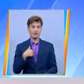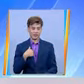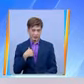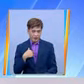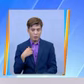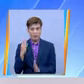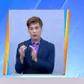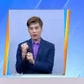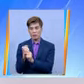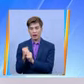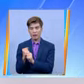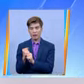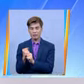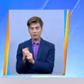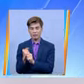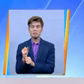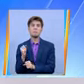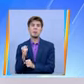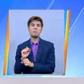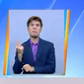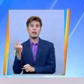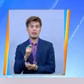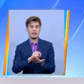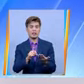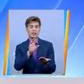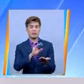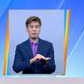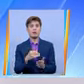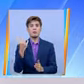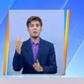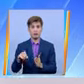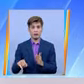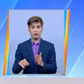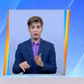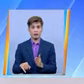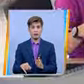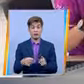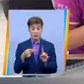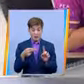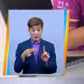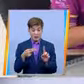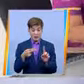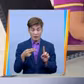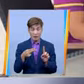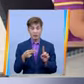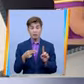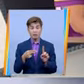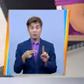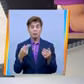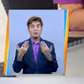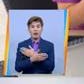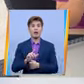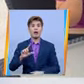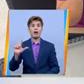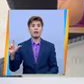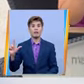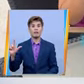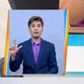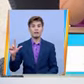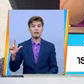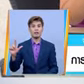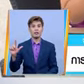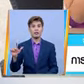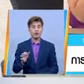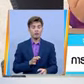านที่เข้ามาทำงานใหม่ค่ะจดมิเตอร์ไฟฟ้าผิดทำให้ยอดจากหลักหมื่นกลายเป็นหลักล้านเนี่ยละค่ะแต่คราวนี้พอทำความเข้